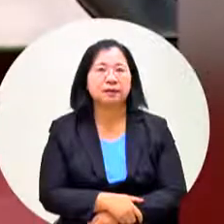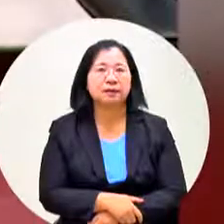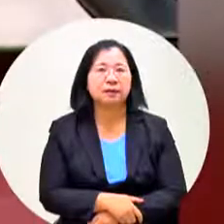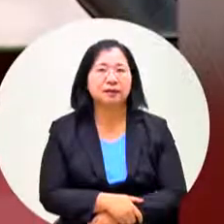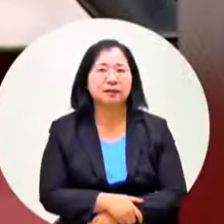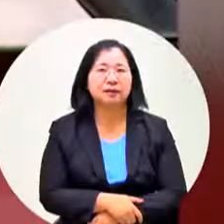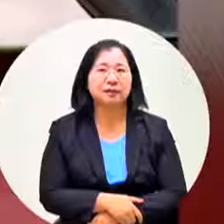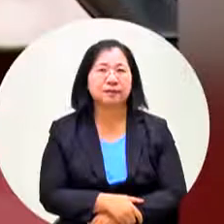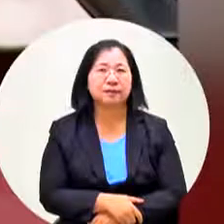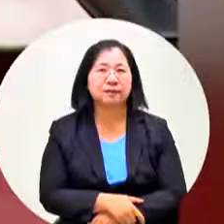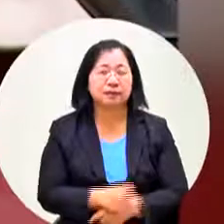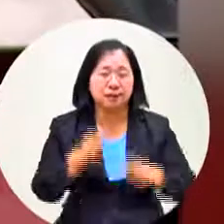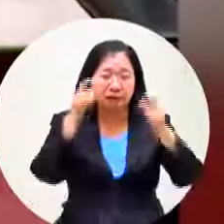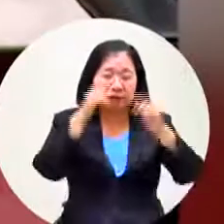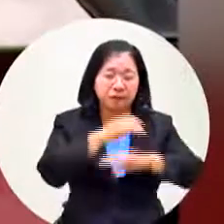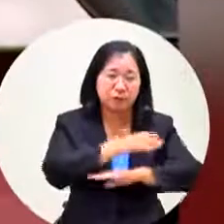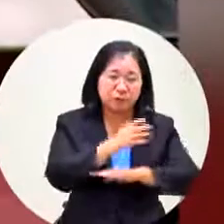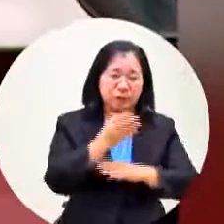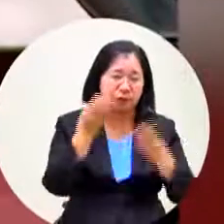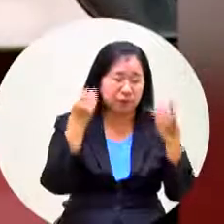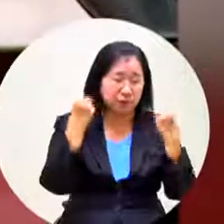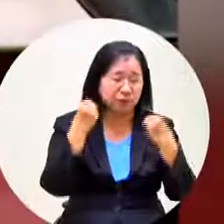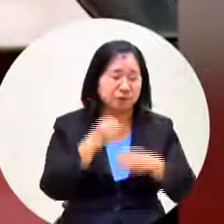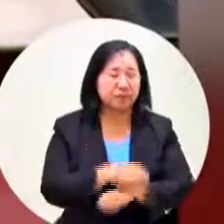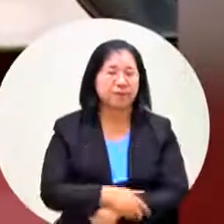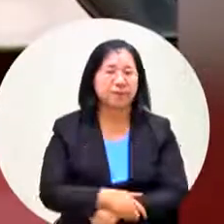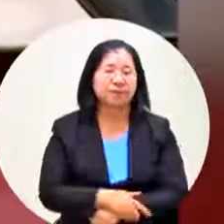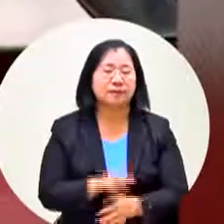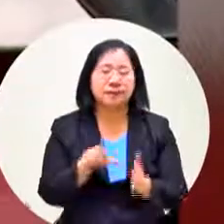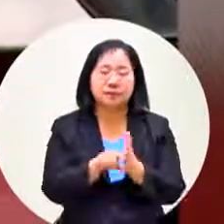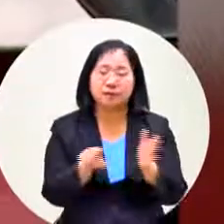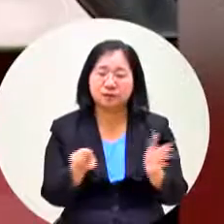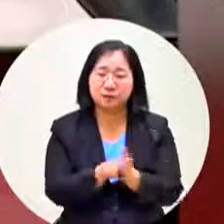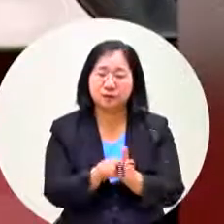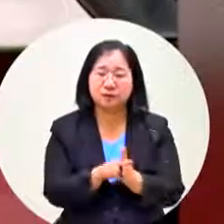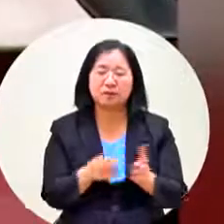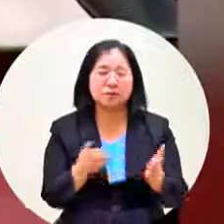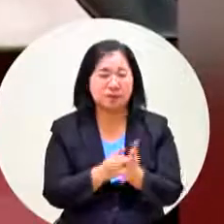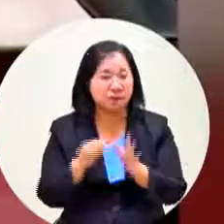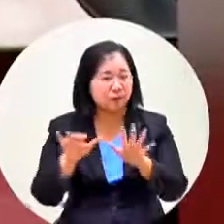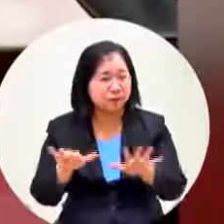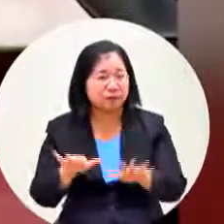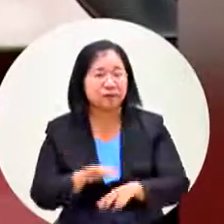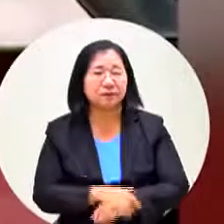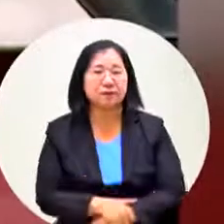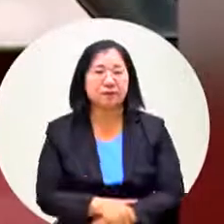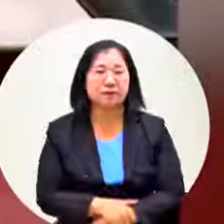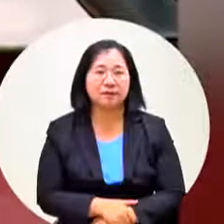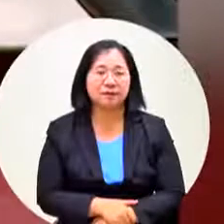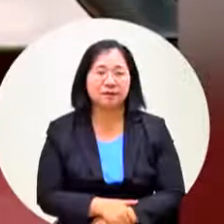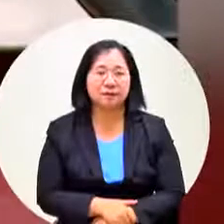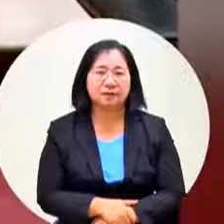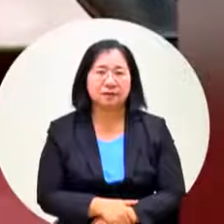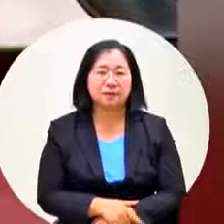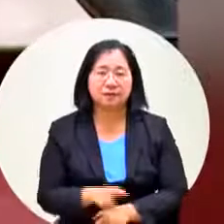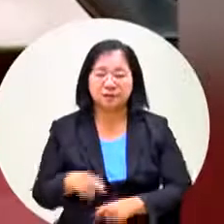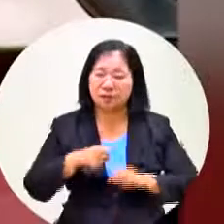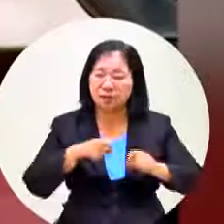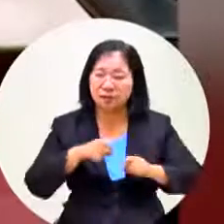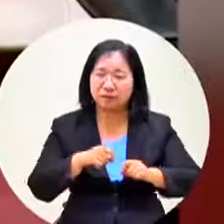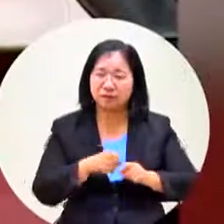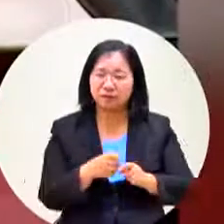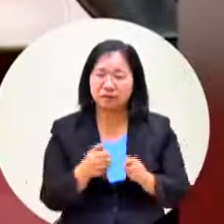总2000几公顷啦吼，2000几公顷，这伫即个高雄县的时代